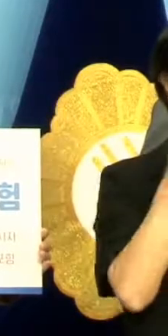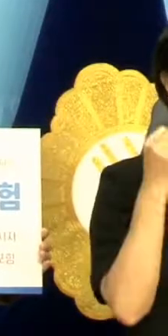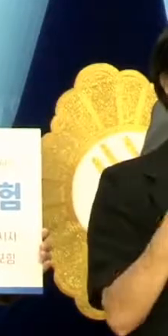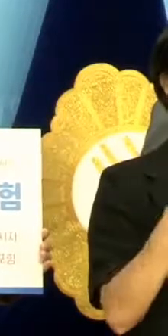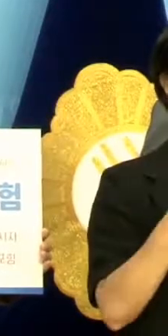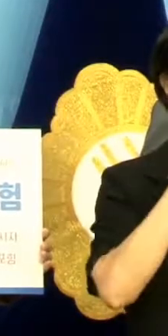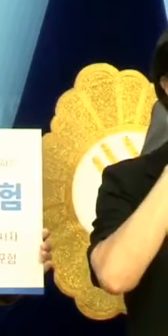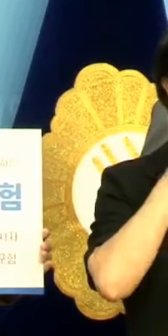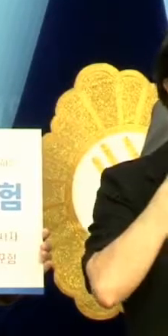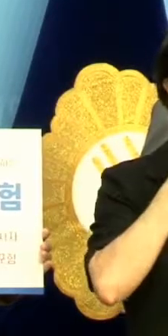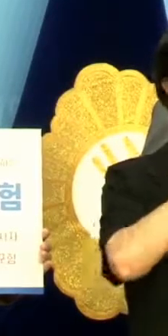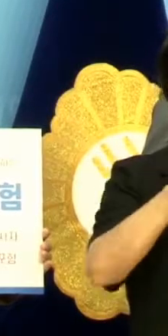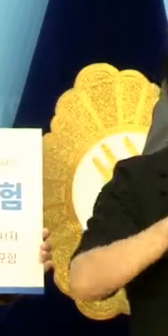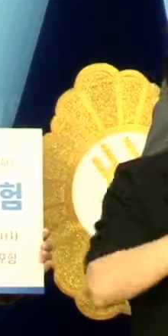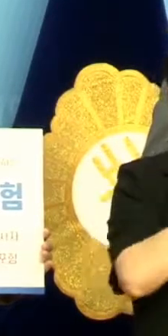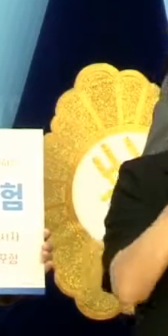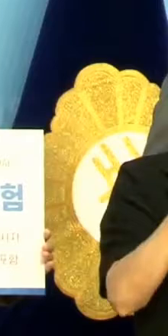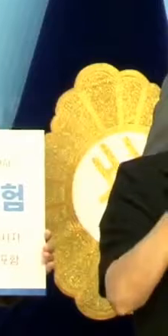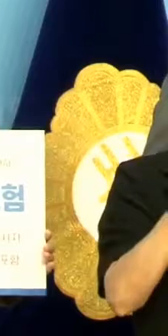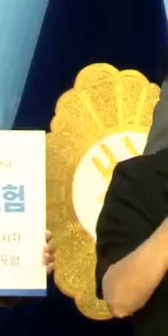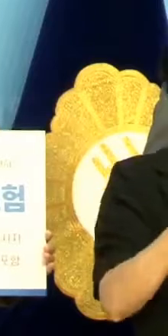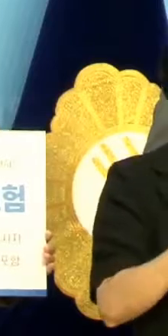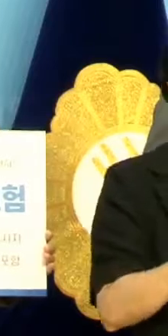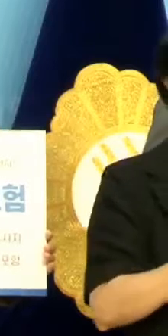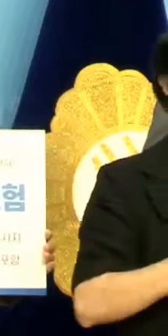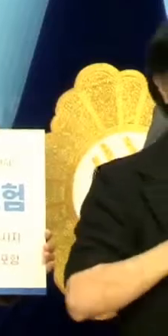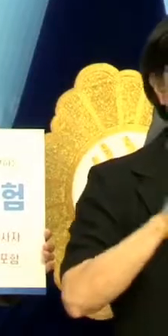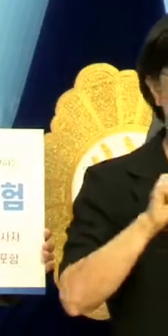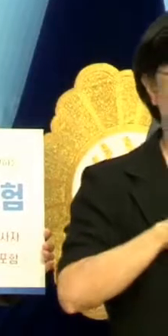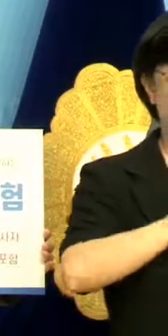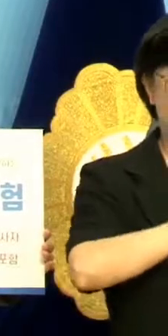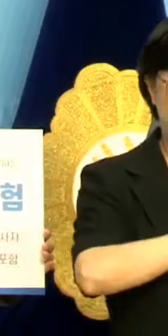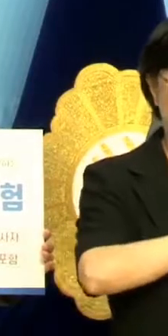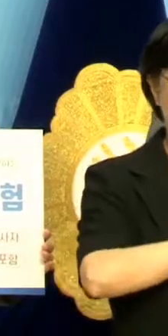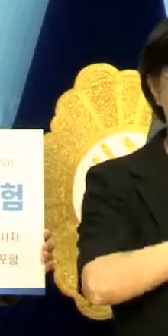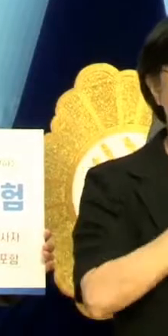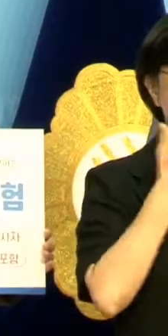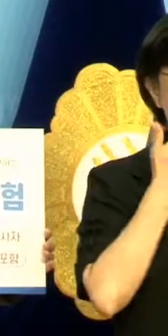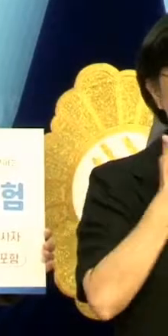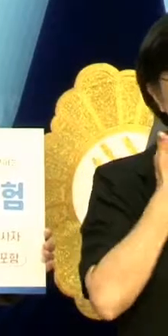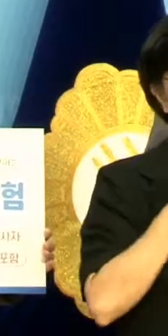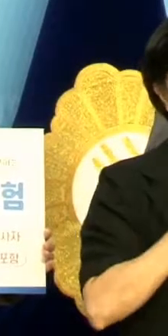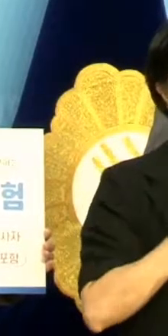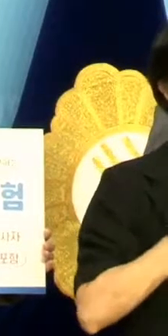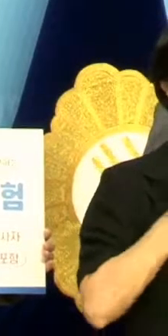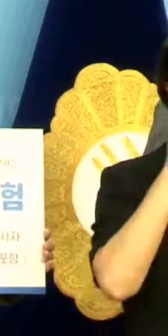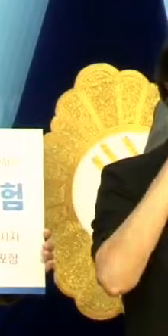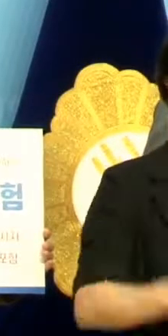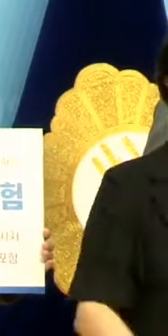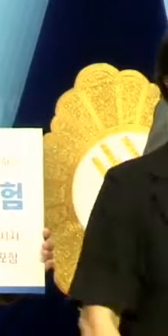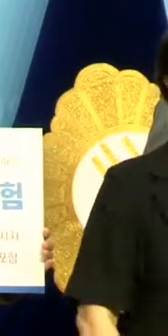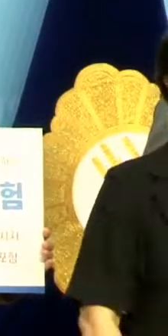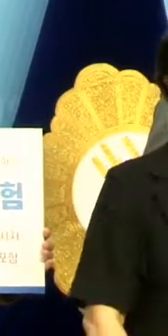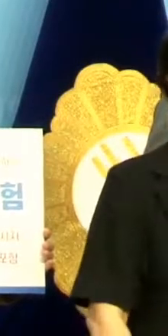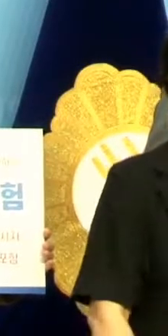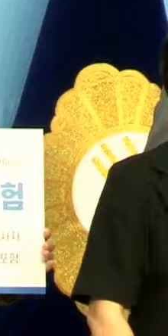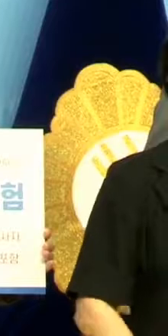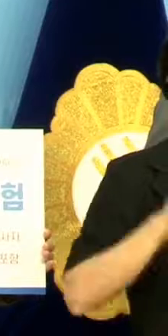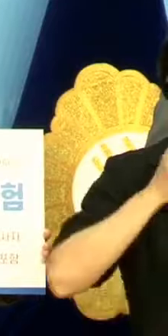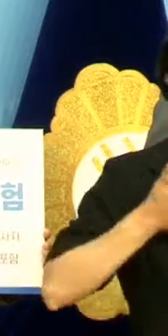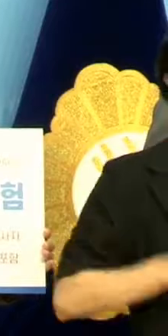어려움이 있었습니다 2차 활동에 반드시 할 수 있도록 노력하겠습니다 그럼 먼저 져